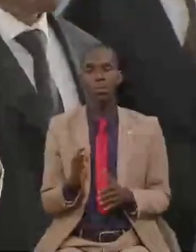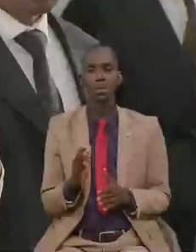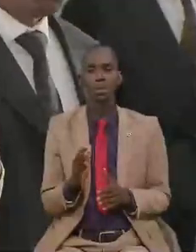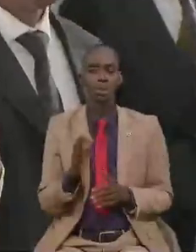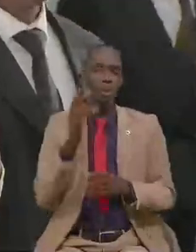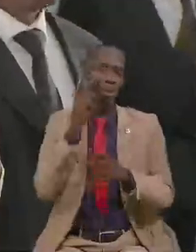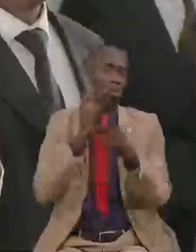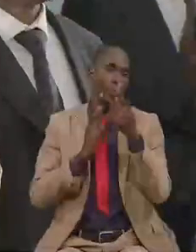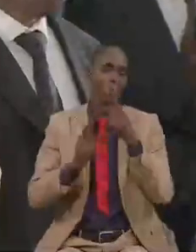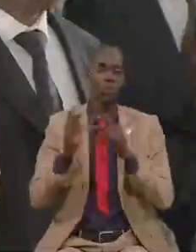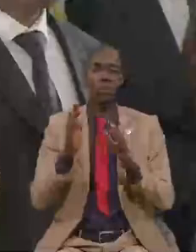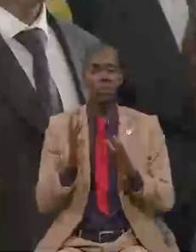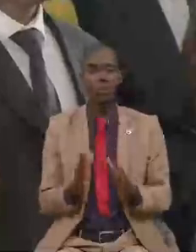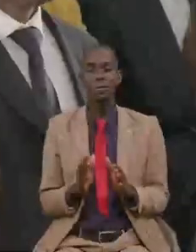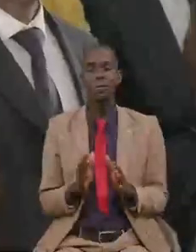prophète,